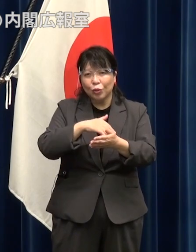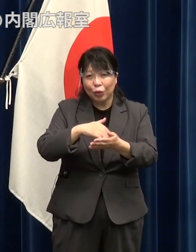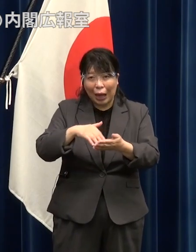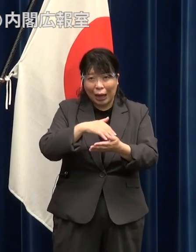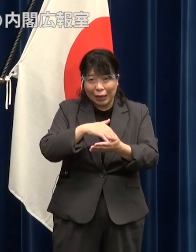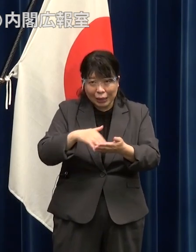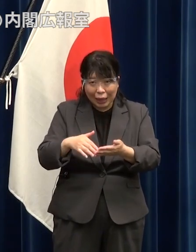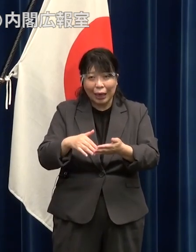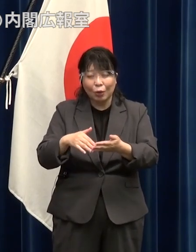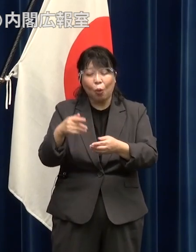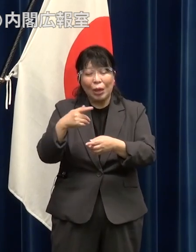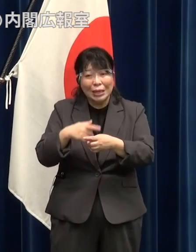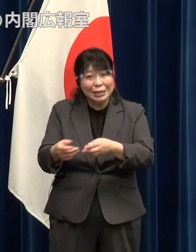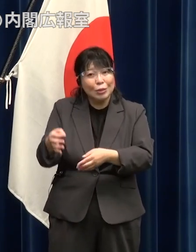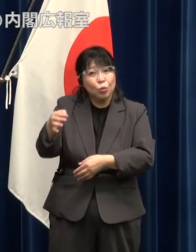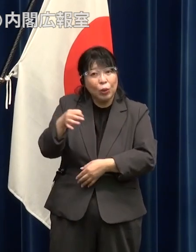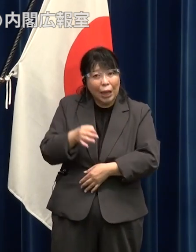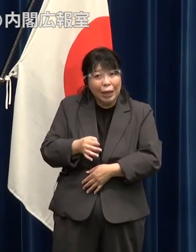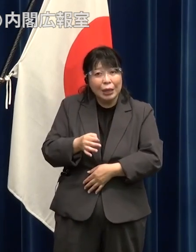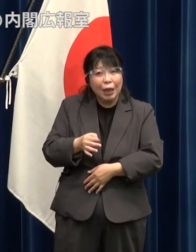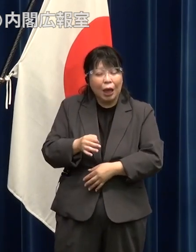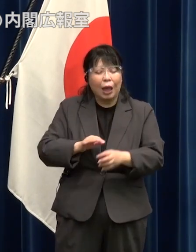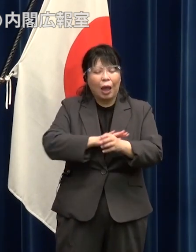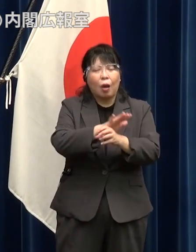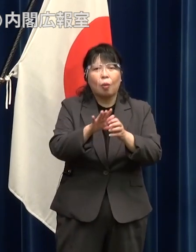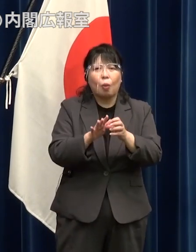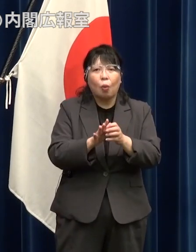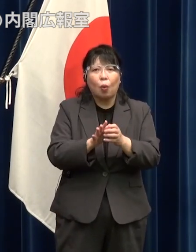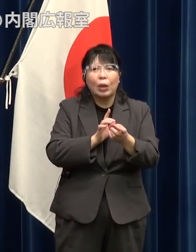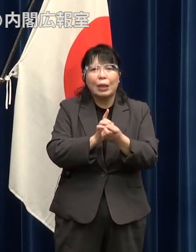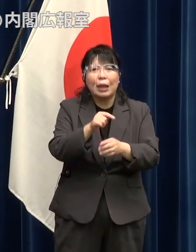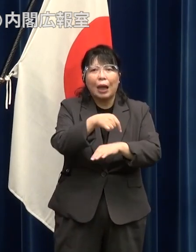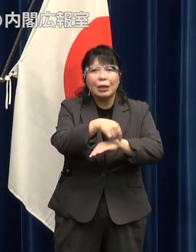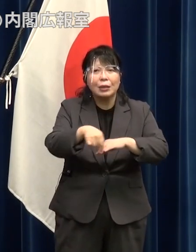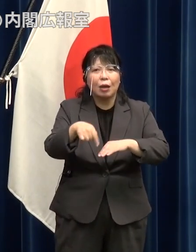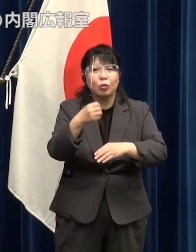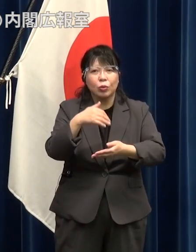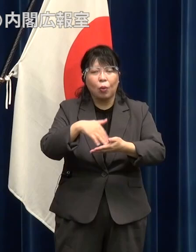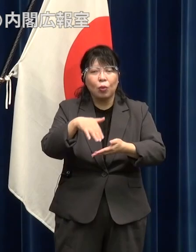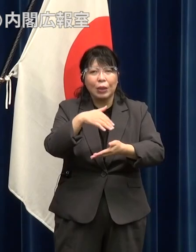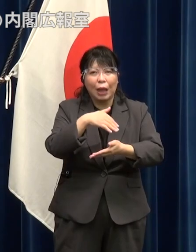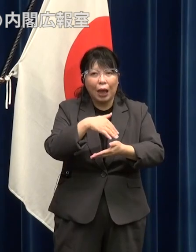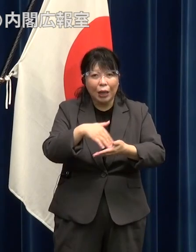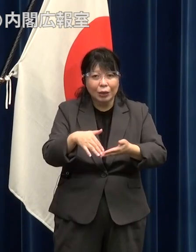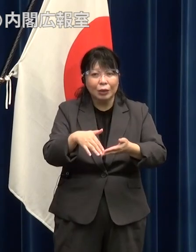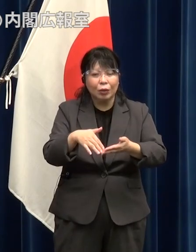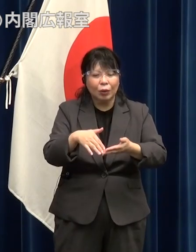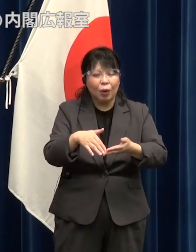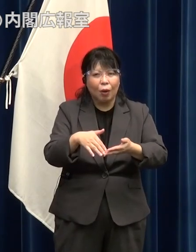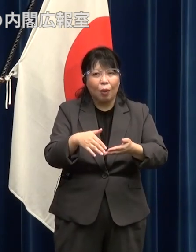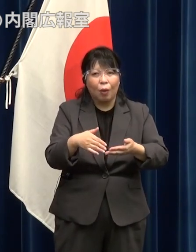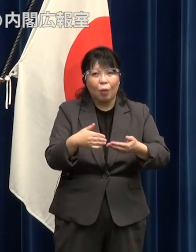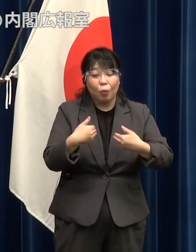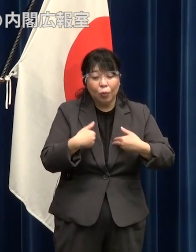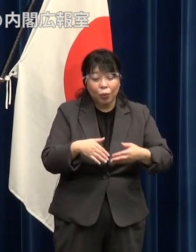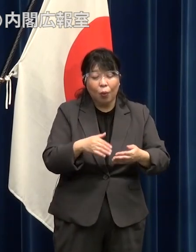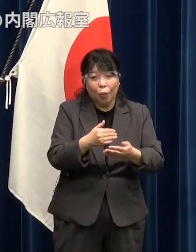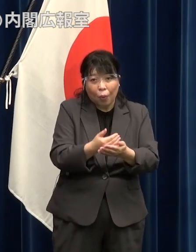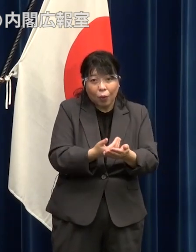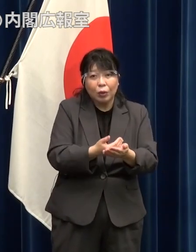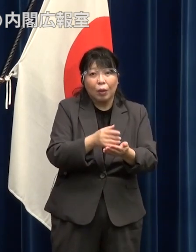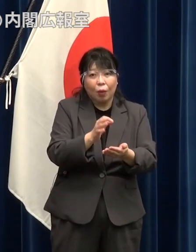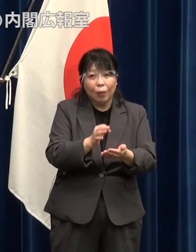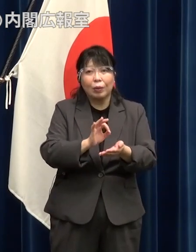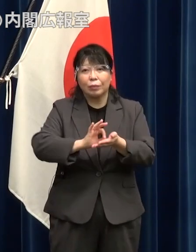な受け入れ、さらにはコロナ対策予算の不要分の活用、また